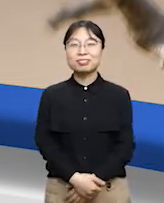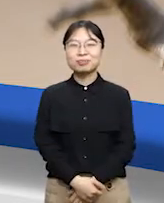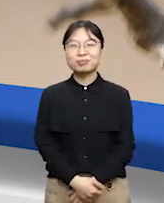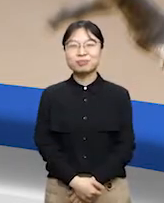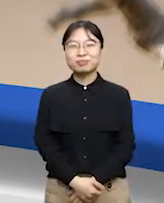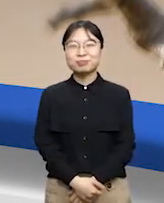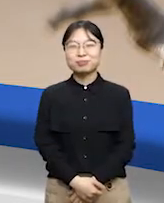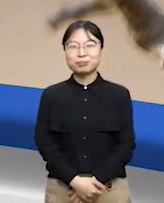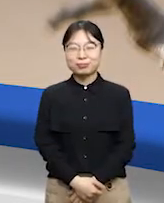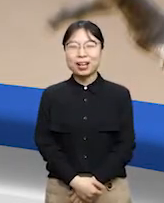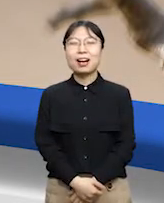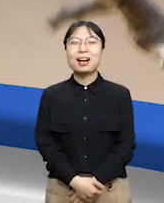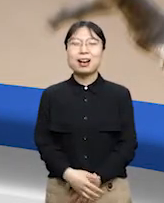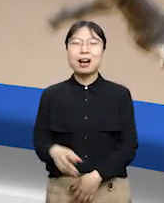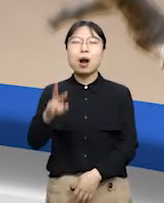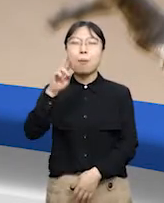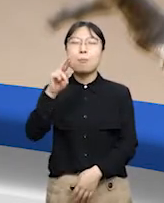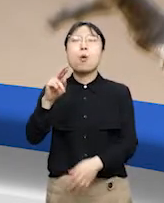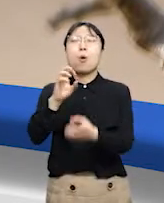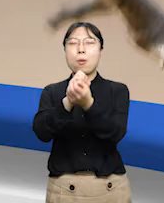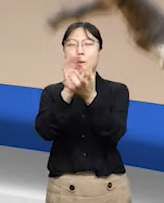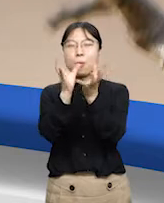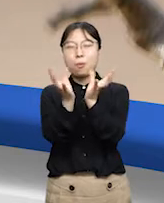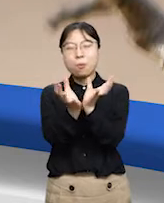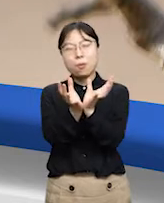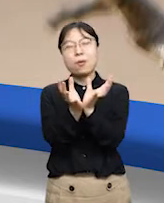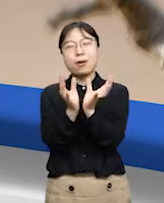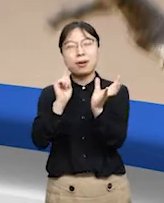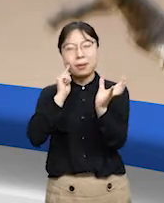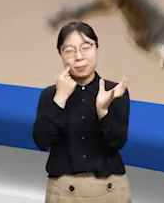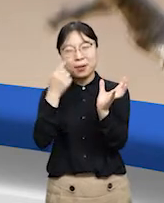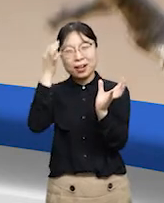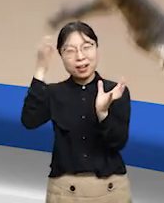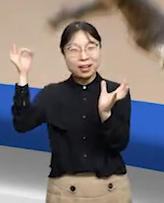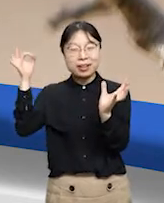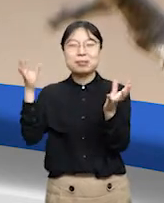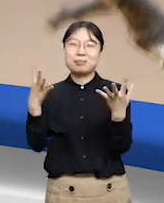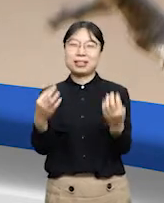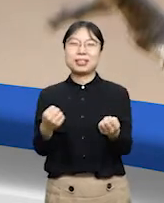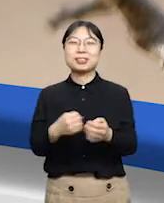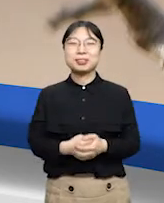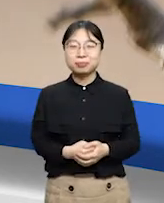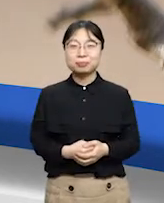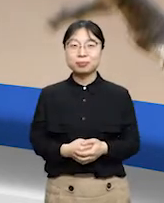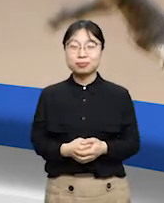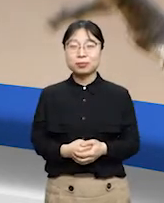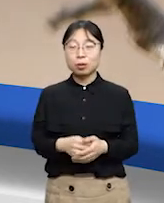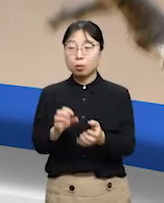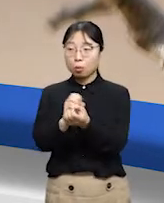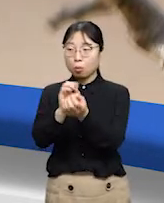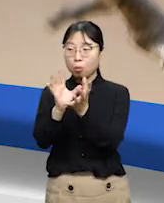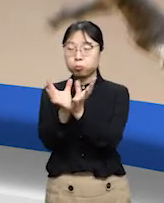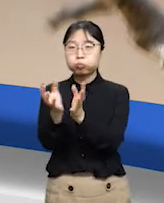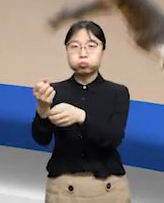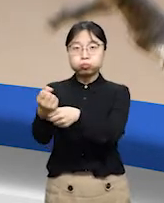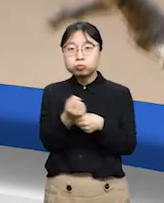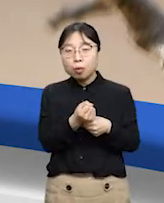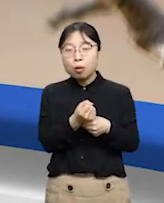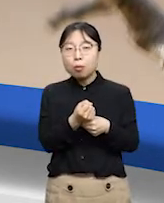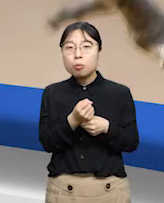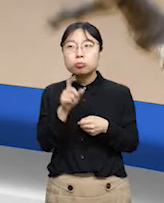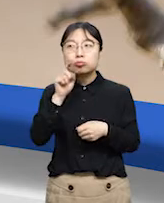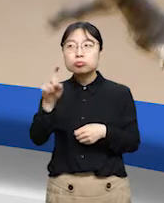떠오르시나요? 바로 연분홍 벚꽃을 떠올리시는 분들 참 많으실 텐데요. 벚꽃 개화 시기가 평년보다 10일